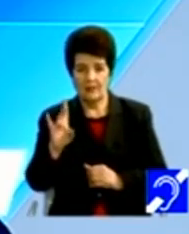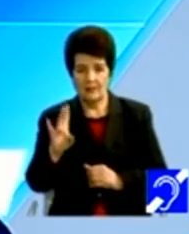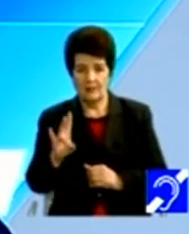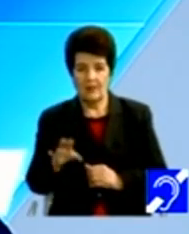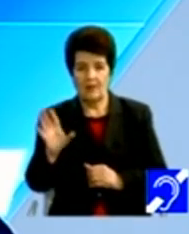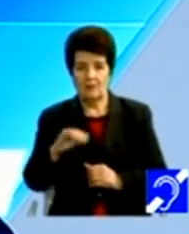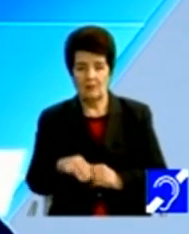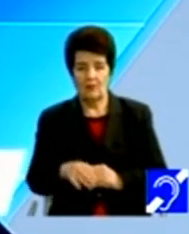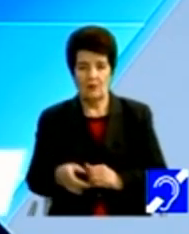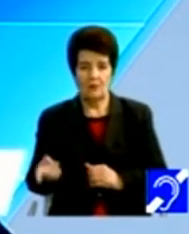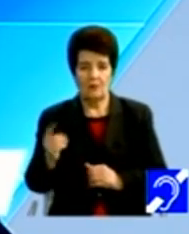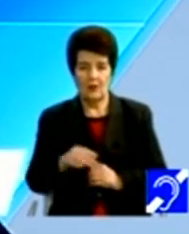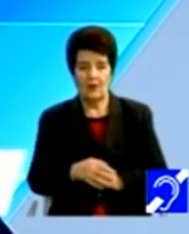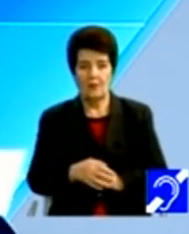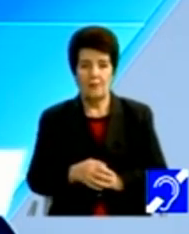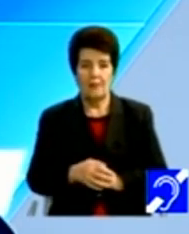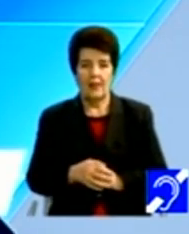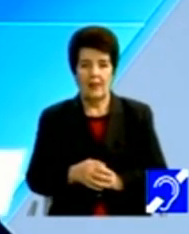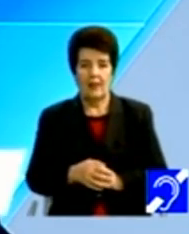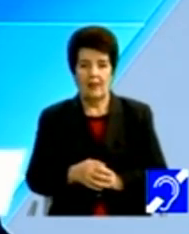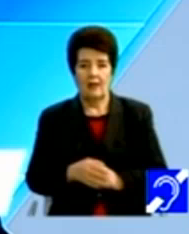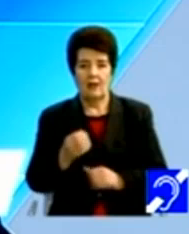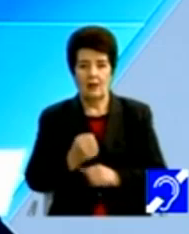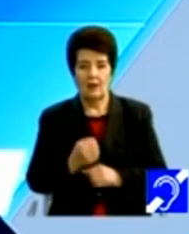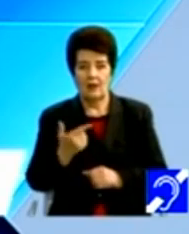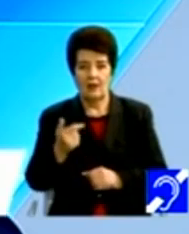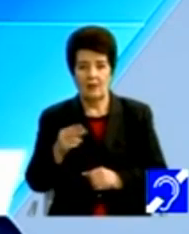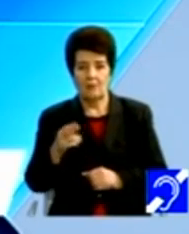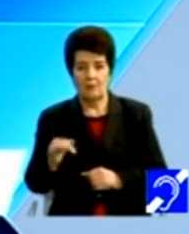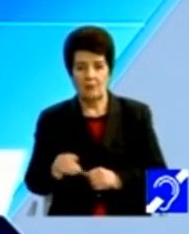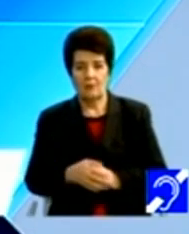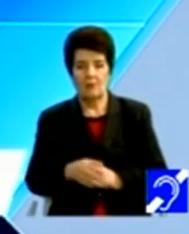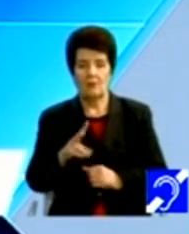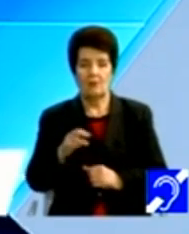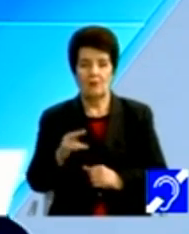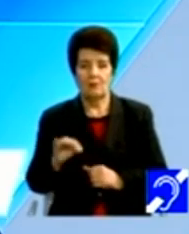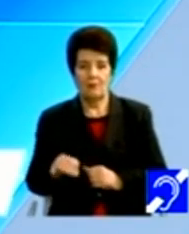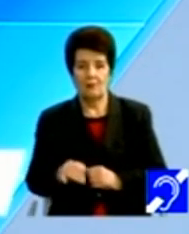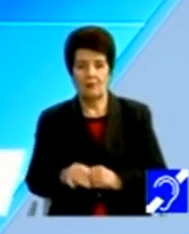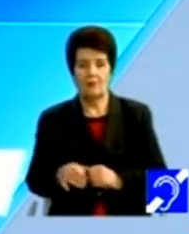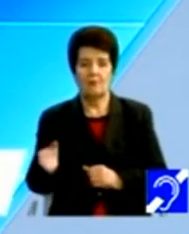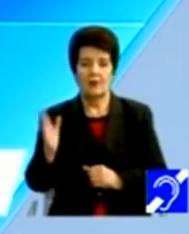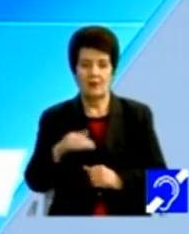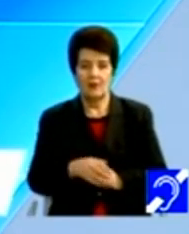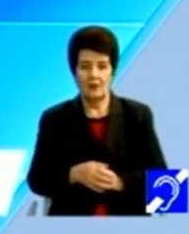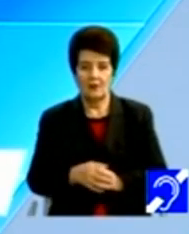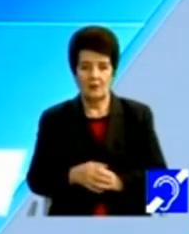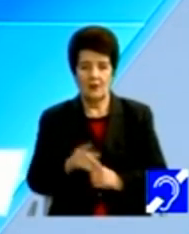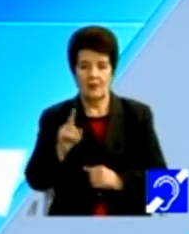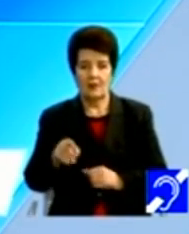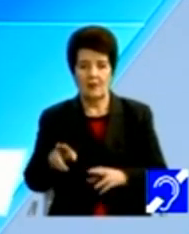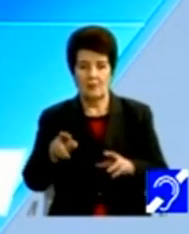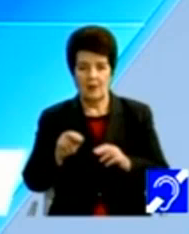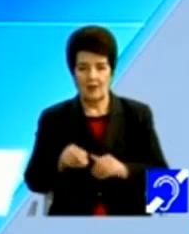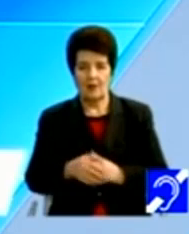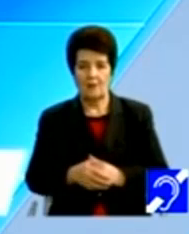cu interimatul. Lupu, Ghimpu, respectiv, mai apoi ales de către